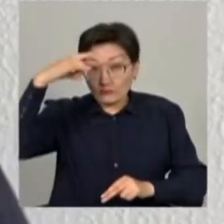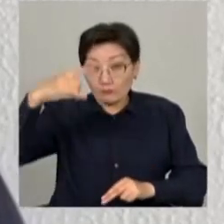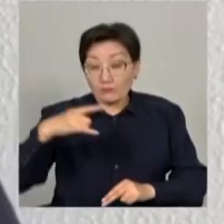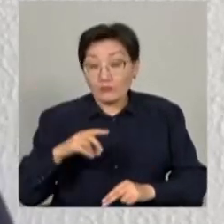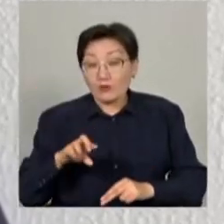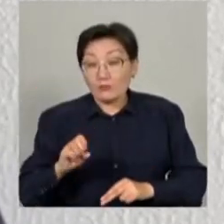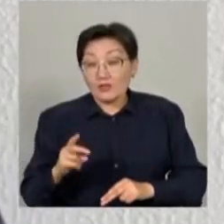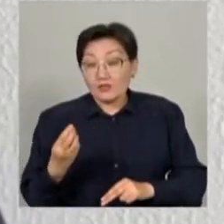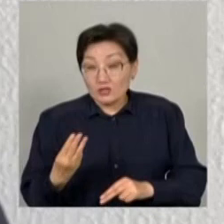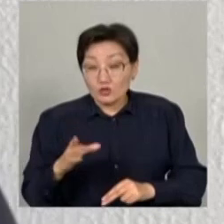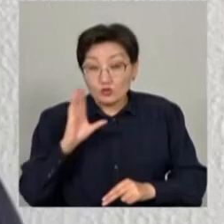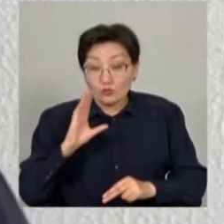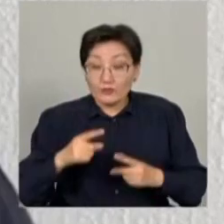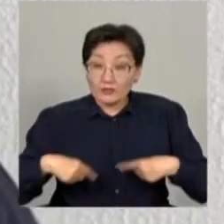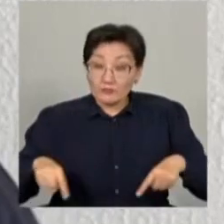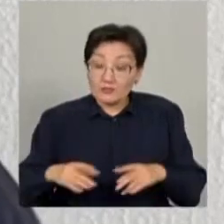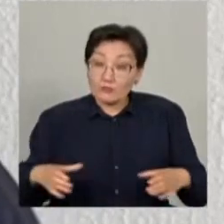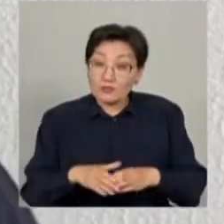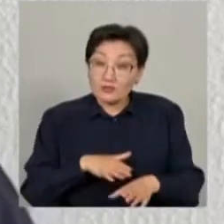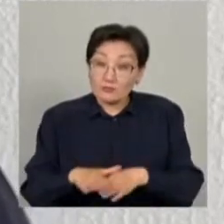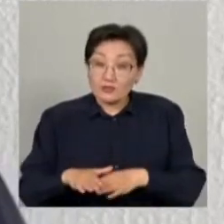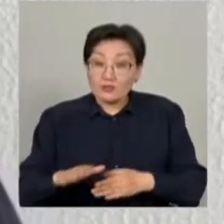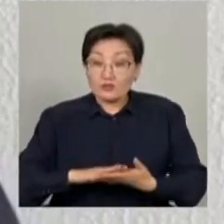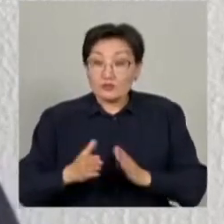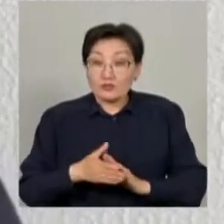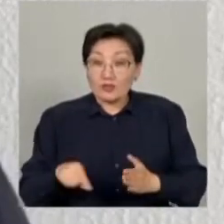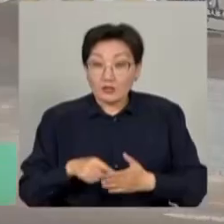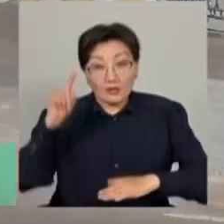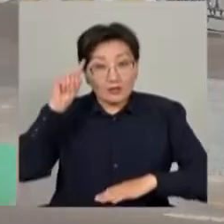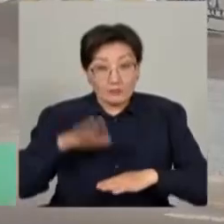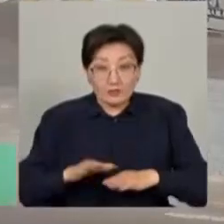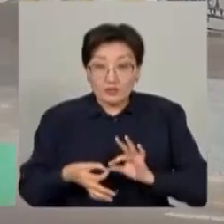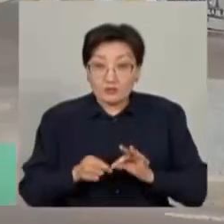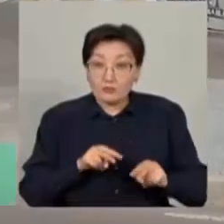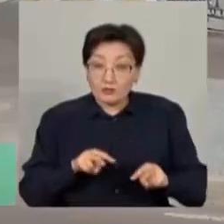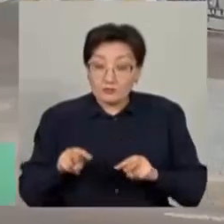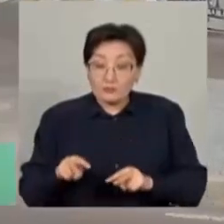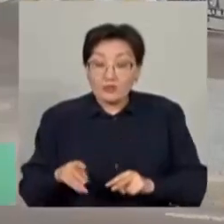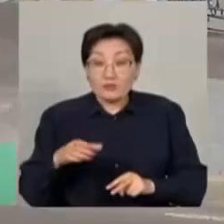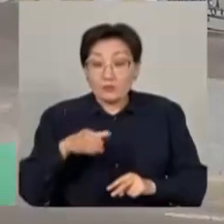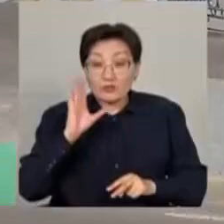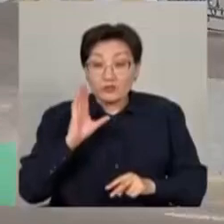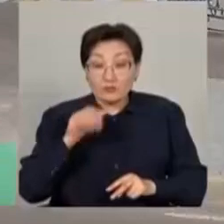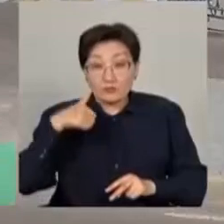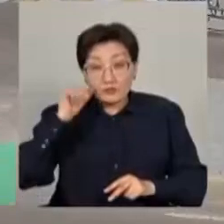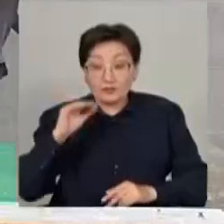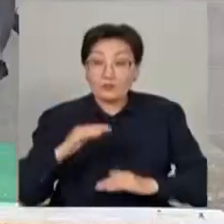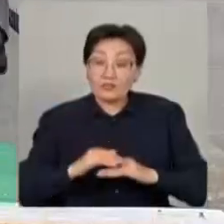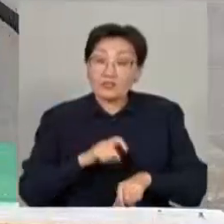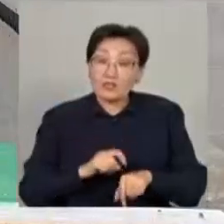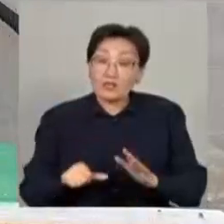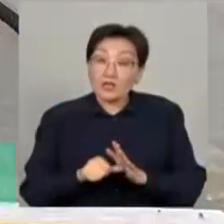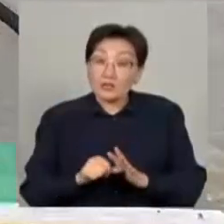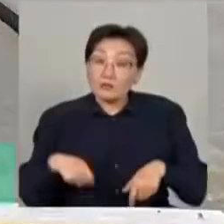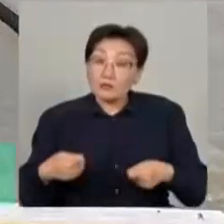мекемесінің бригадасы орындауда. Жағдай қала әкімінің жеке бақылауында. Қалаға ауысу кеше шамамен кешкі сағат 6:00-да